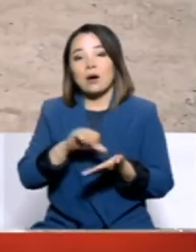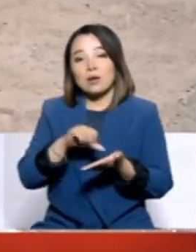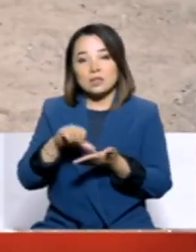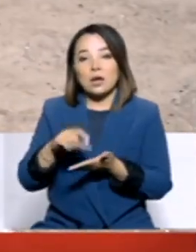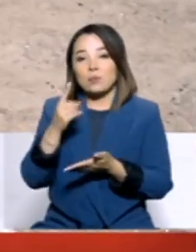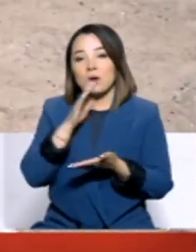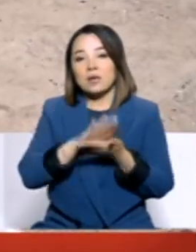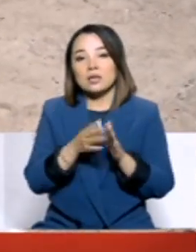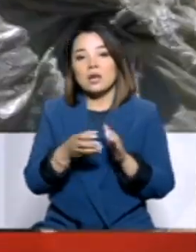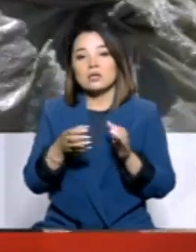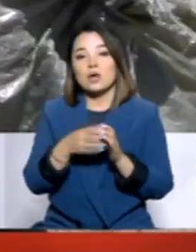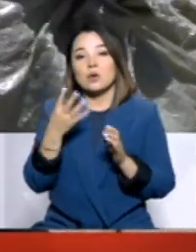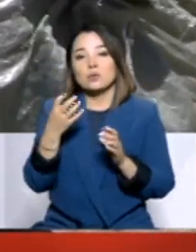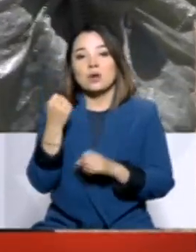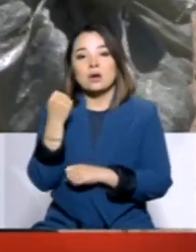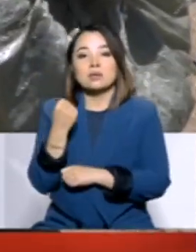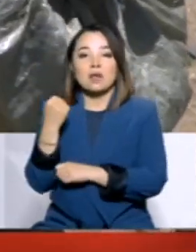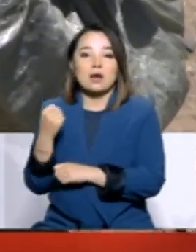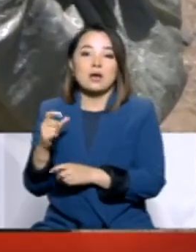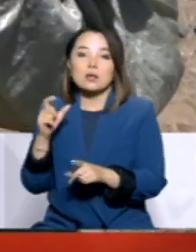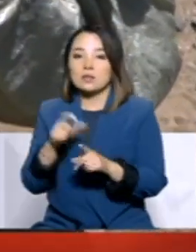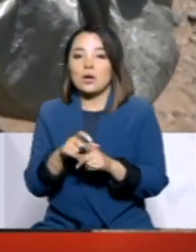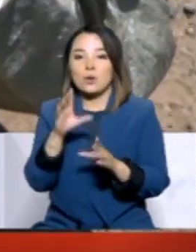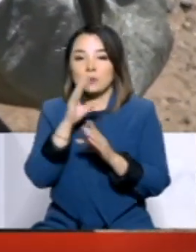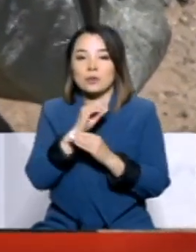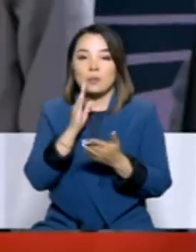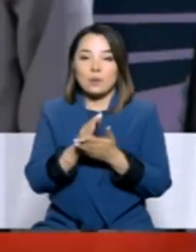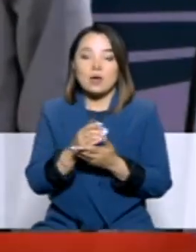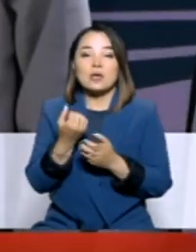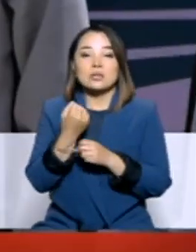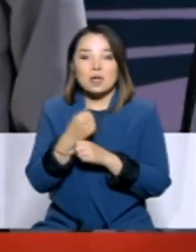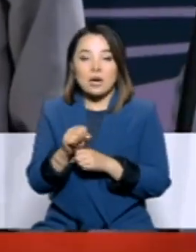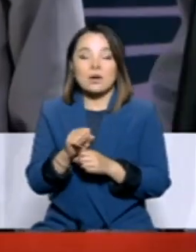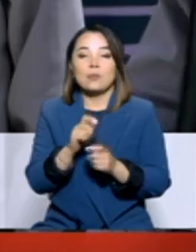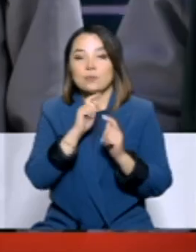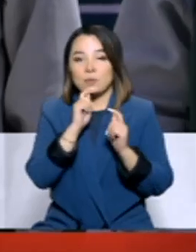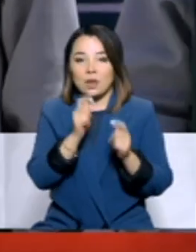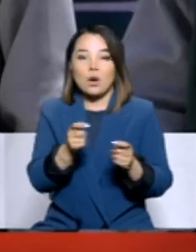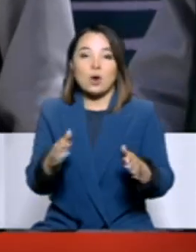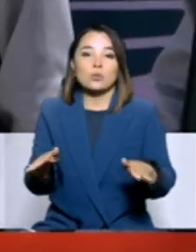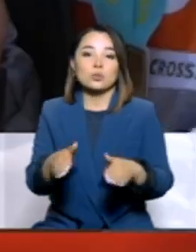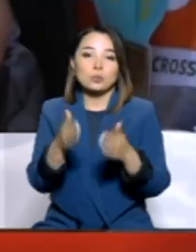бір сағат ішінде 400 қап қоқыс жинап үлгерді. Жеңімпаздар мен жүлдегерлерге арнайы